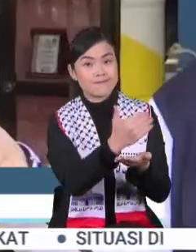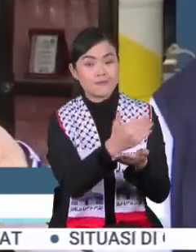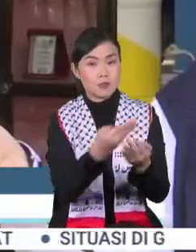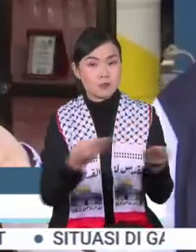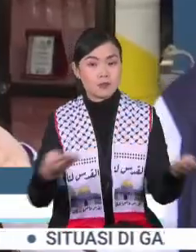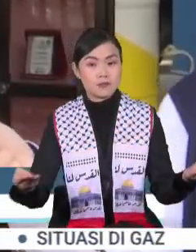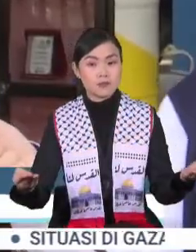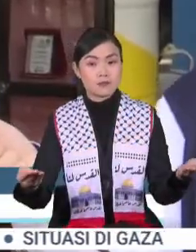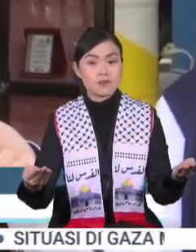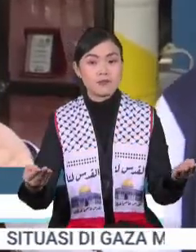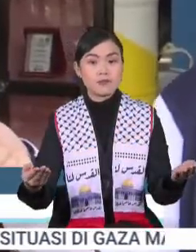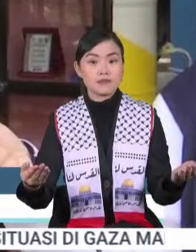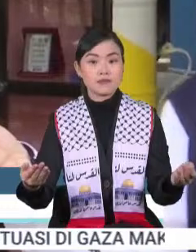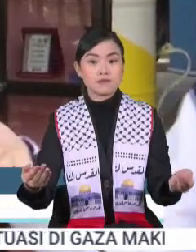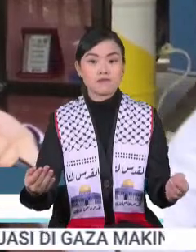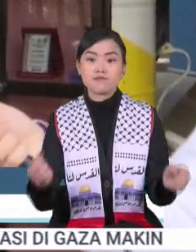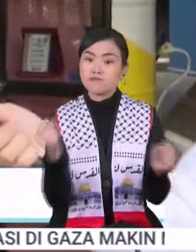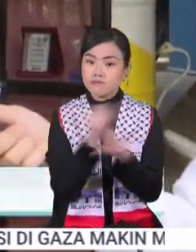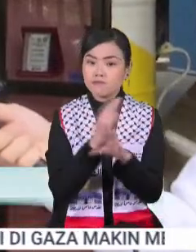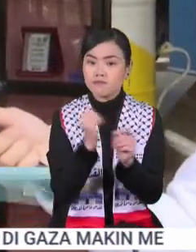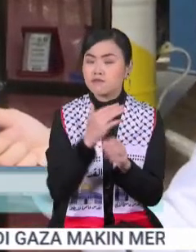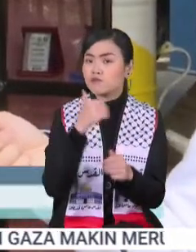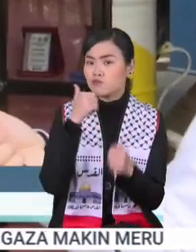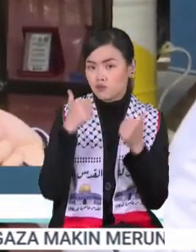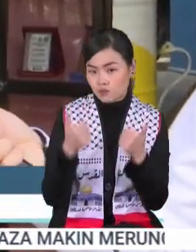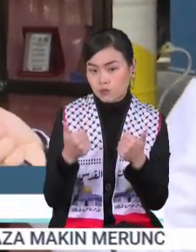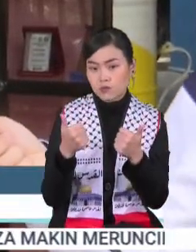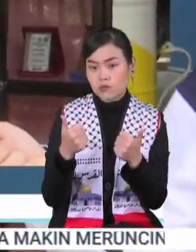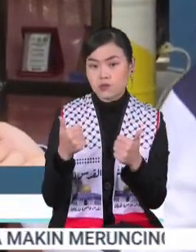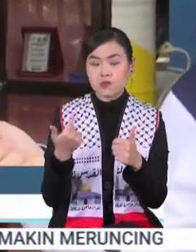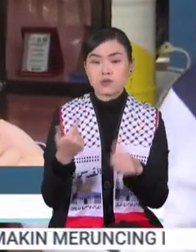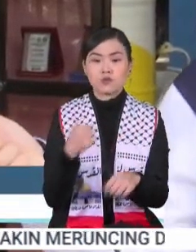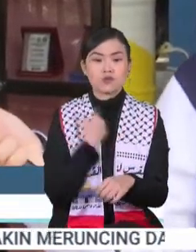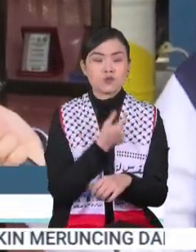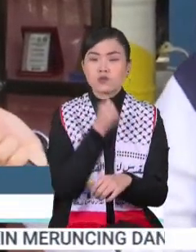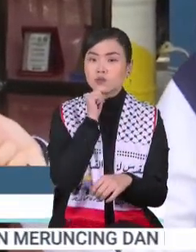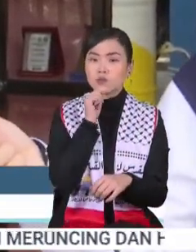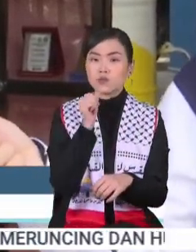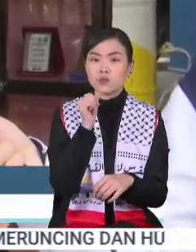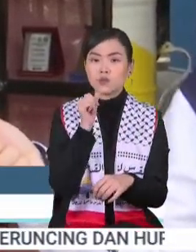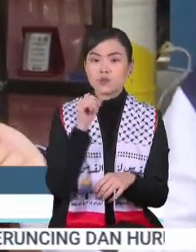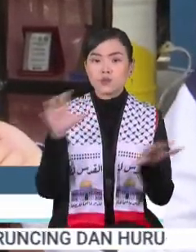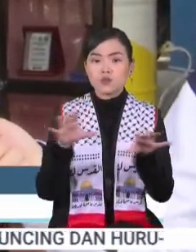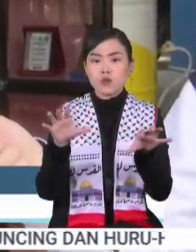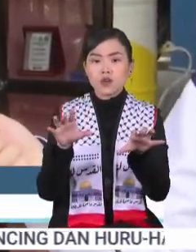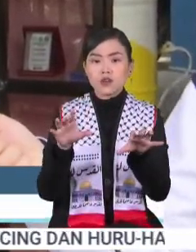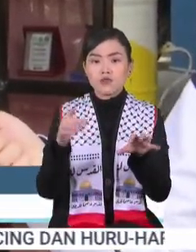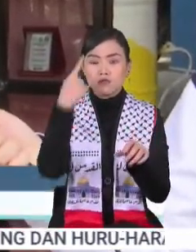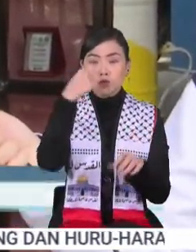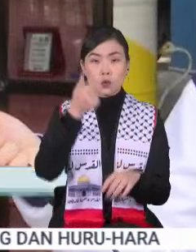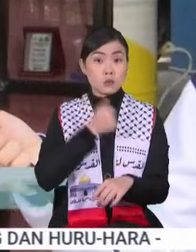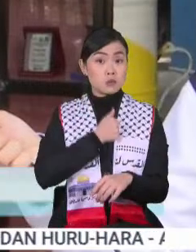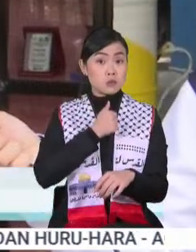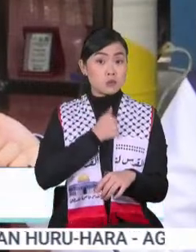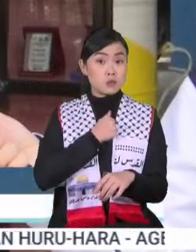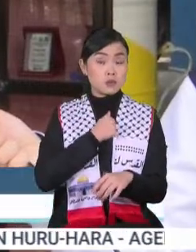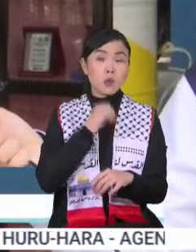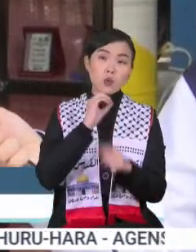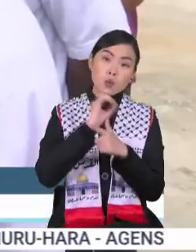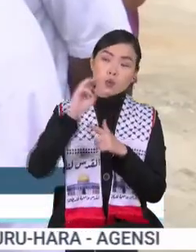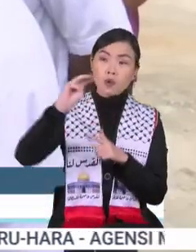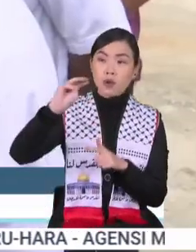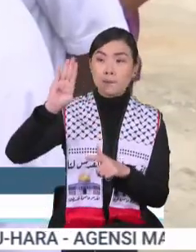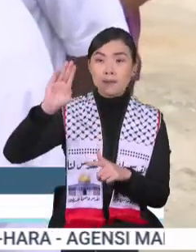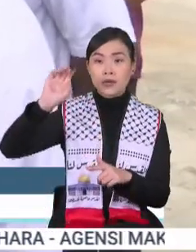mbspak yang sangat baik kita bukan saja buat ini untuk diri kita atau mbsp saja